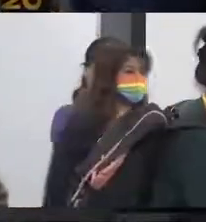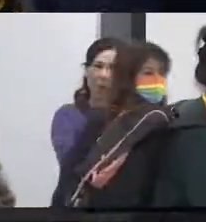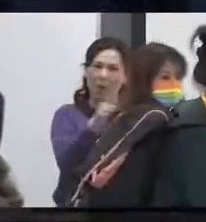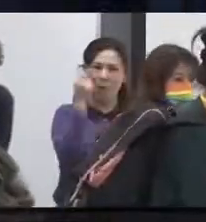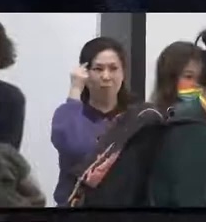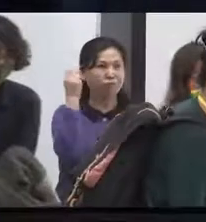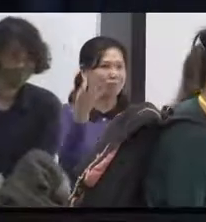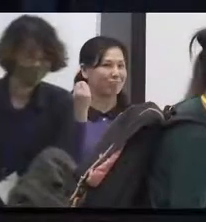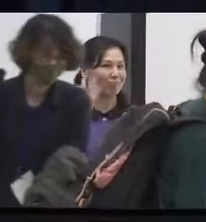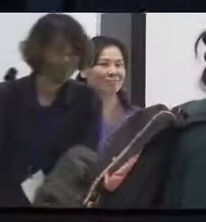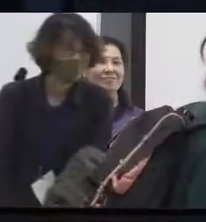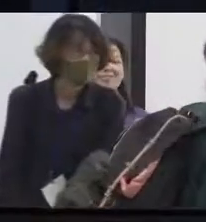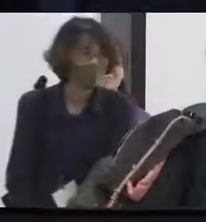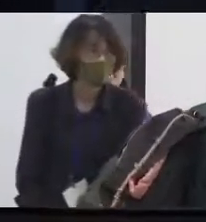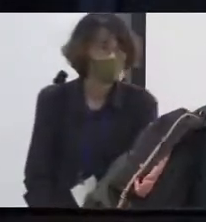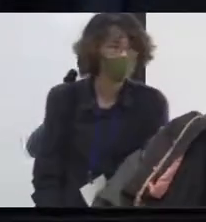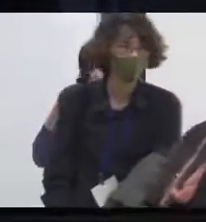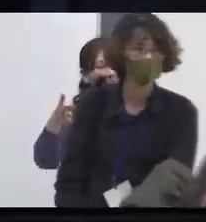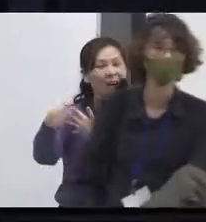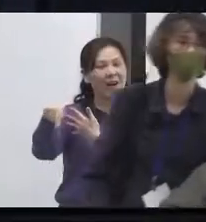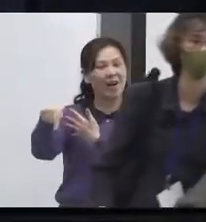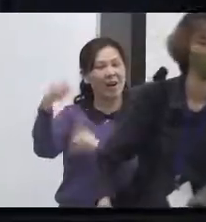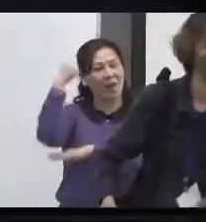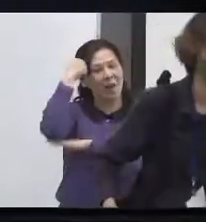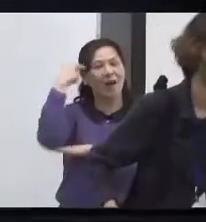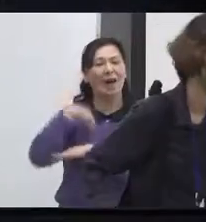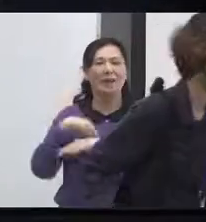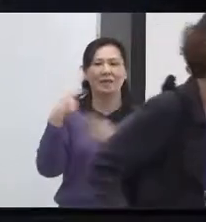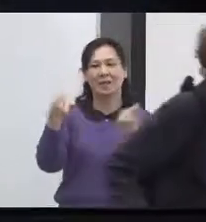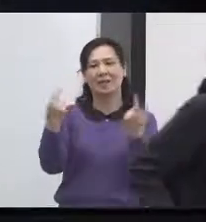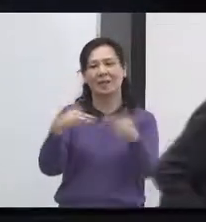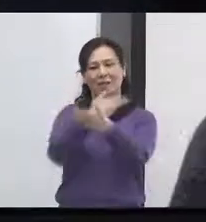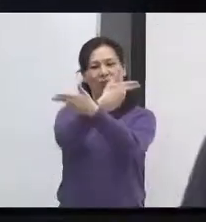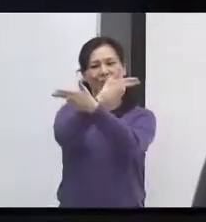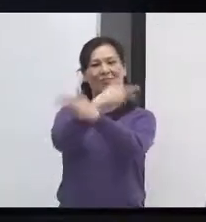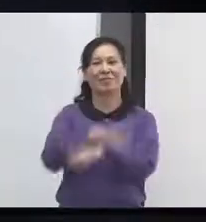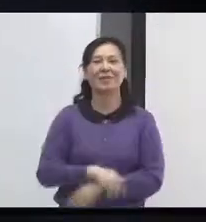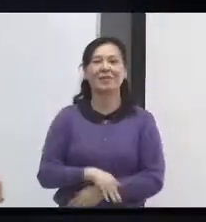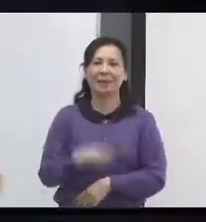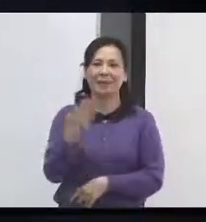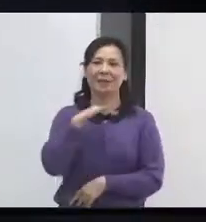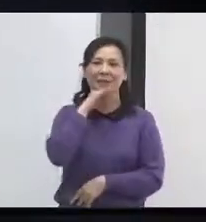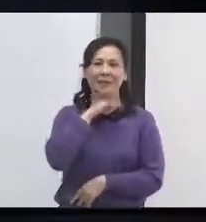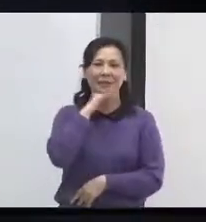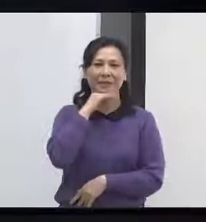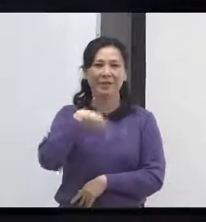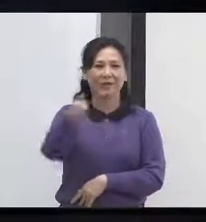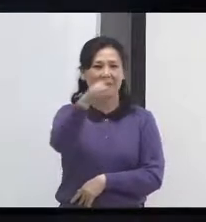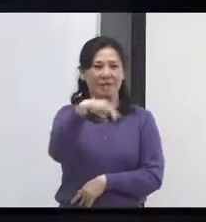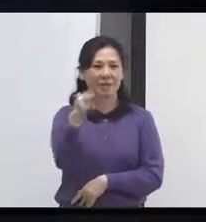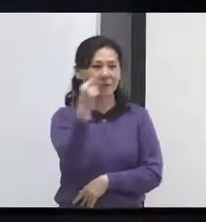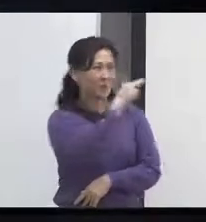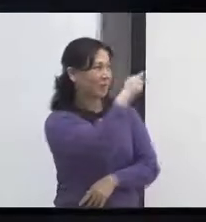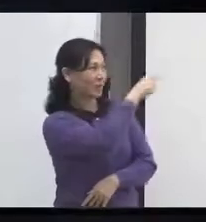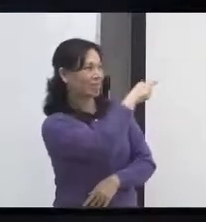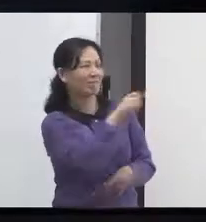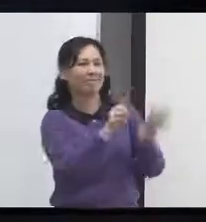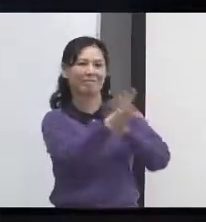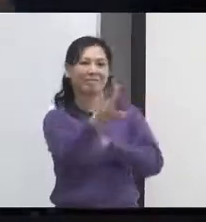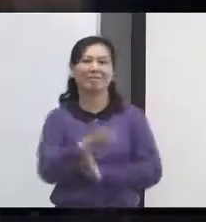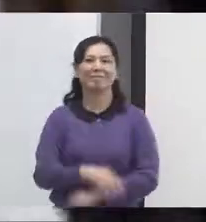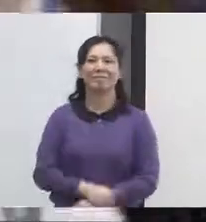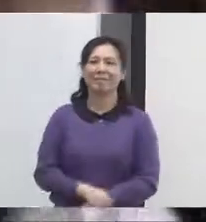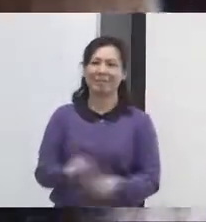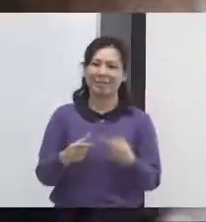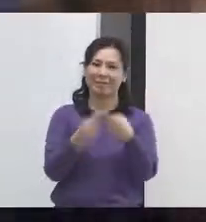那不过两位因为在国外，所以都会用远距的方式，所以我们等一下就会直接可能大家关注一下我们的投影幕。那第